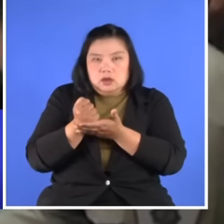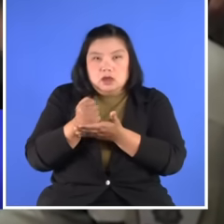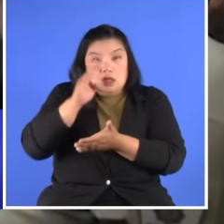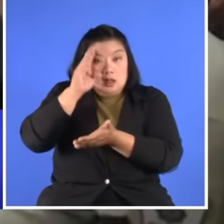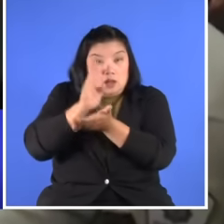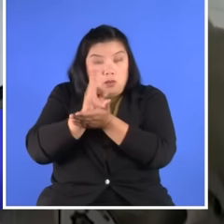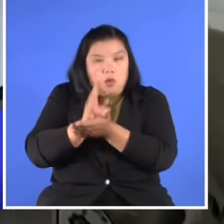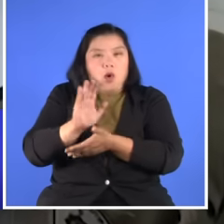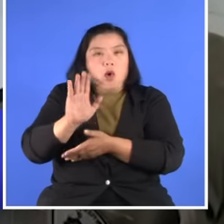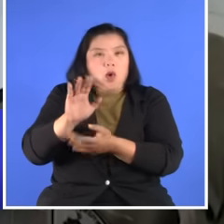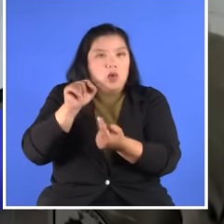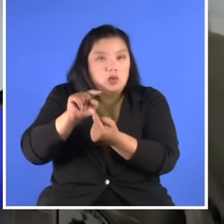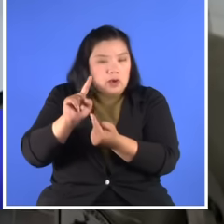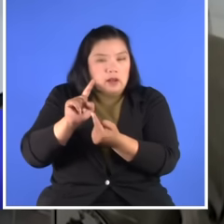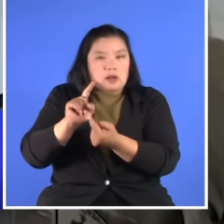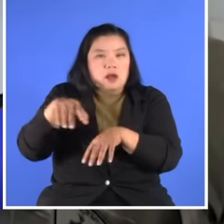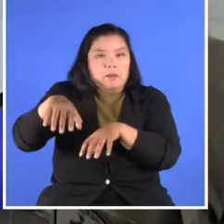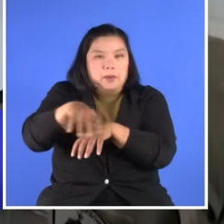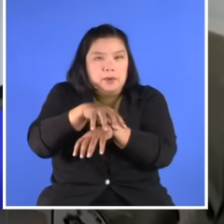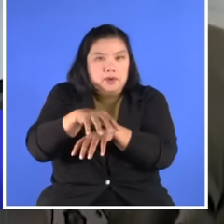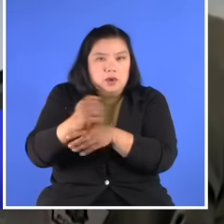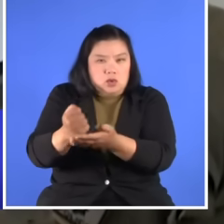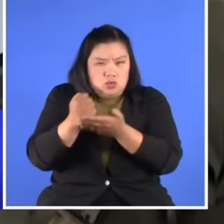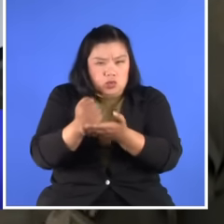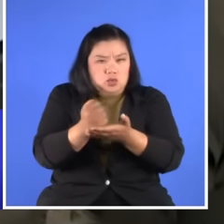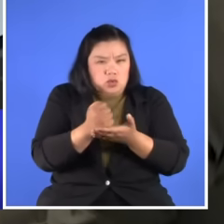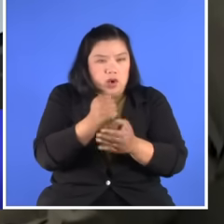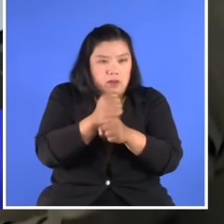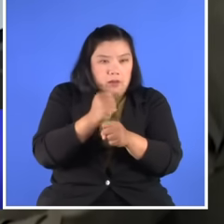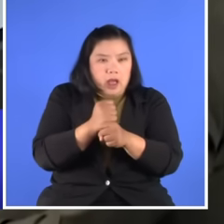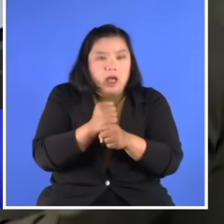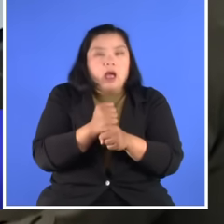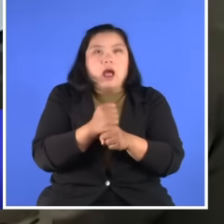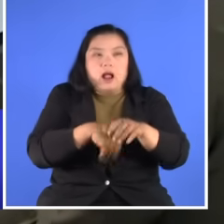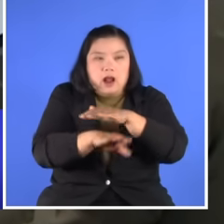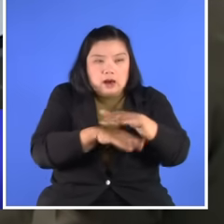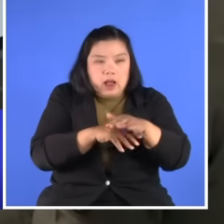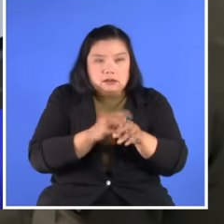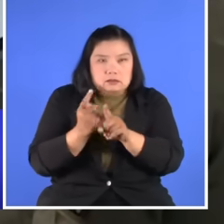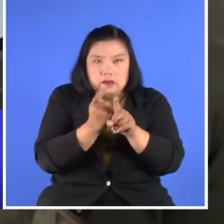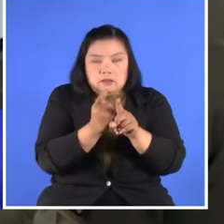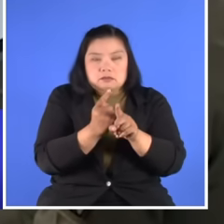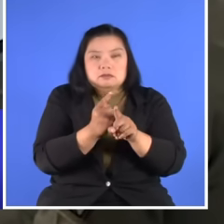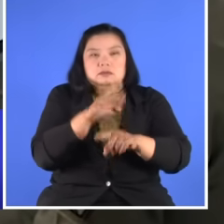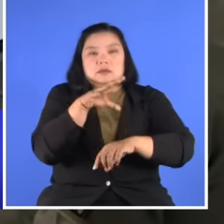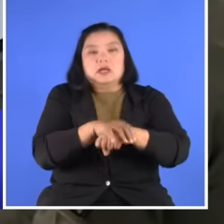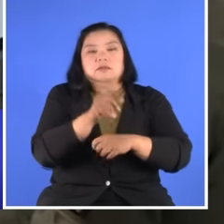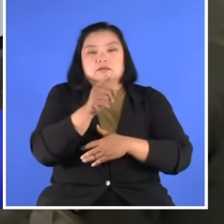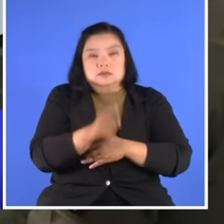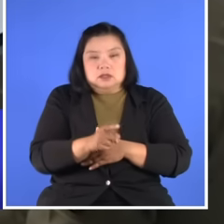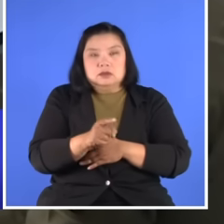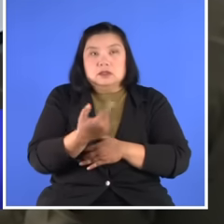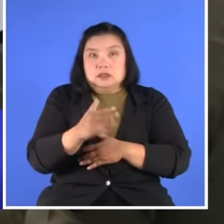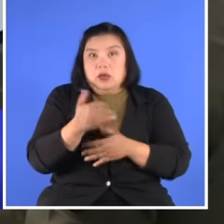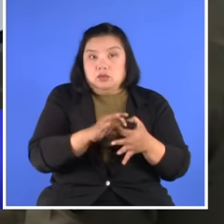ร่วมกันสืบสวน่าแกะรอยและก็เก็บหลักฐานจนนำมาสู่การจับกุมร้อยตำรวจตรีสุทธิรัตน์พร้อมกับขยาย